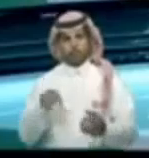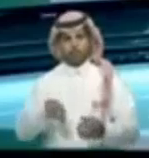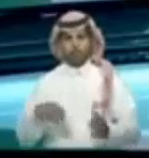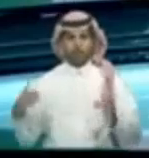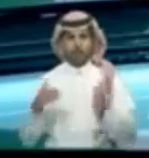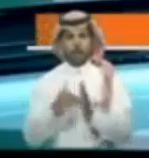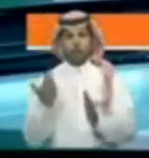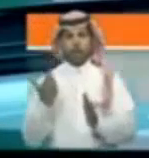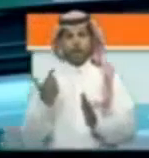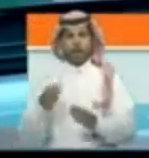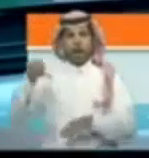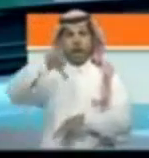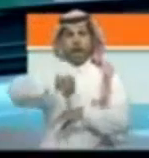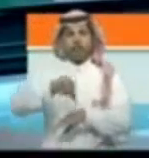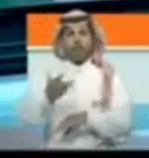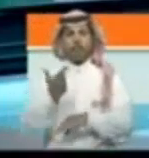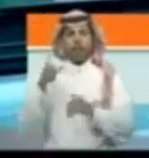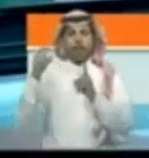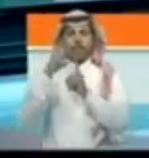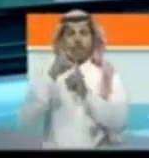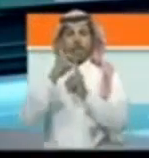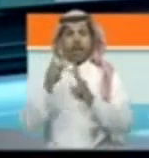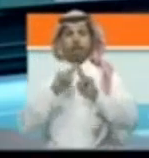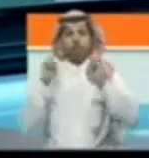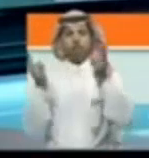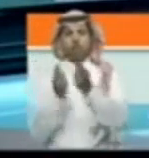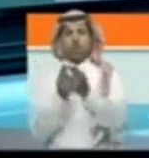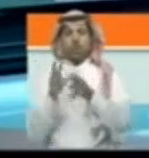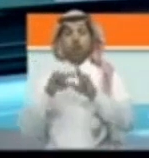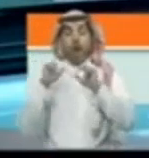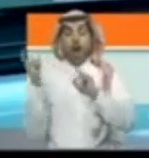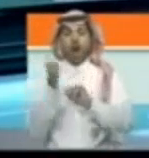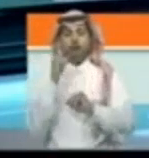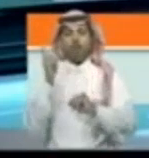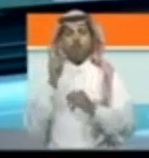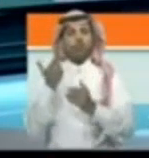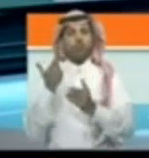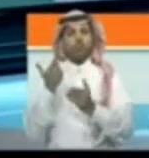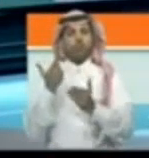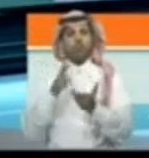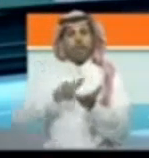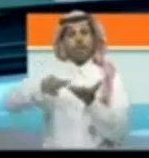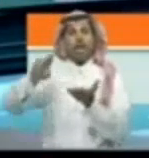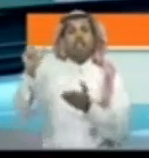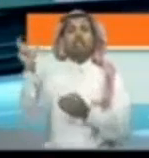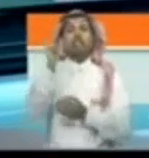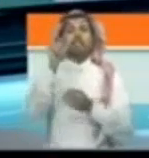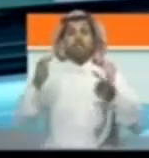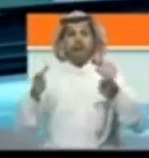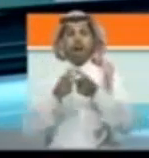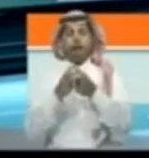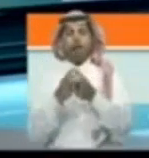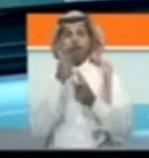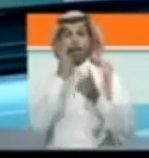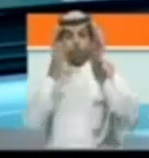اختتمت في العاصمة الباكستانية اسلام اباد اعمال المؤتمر العالمي رسالة الإسلام في دورته الرابعة الذي نظمه